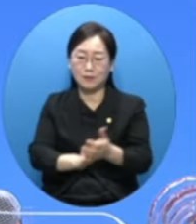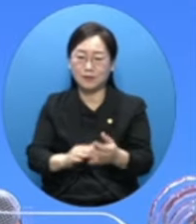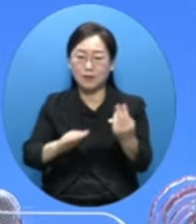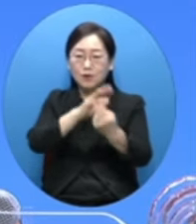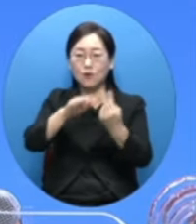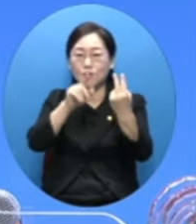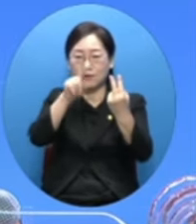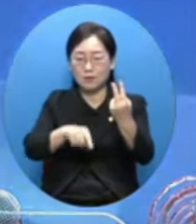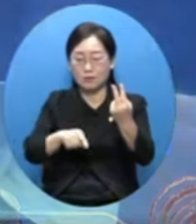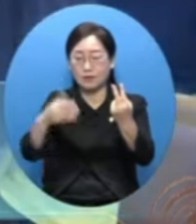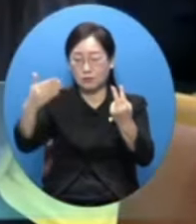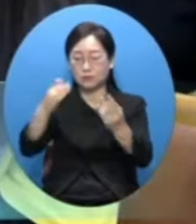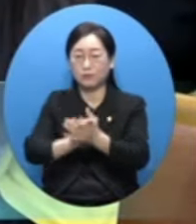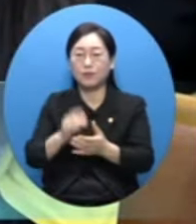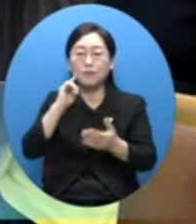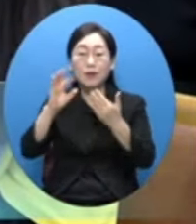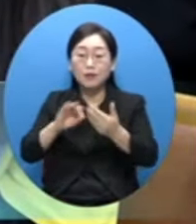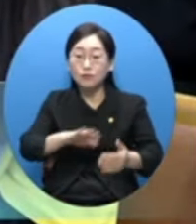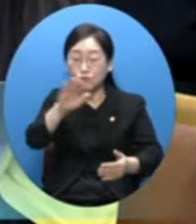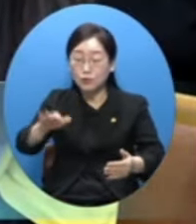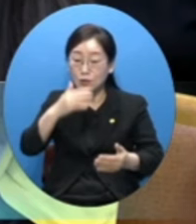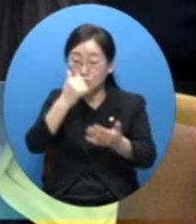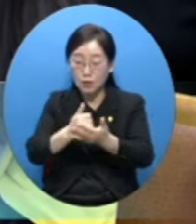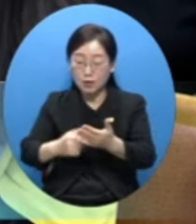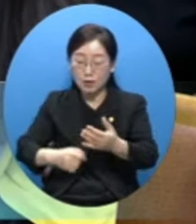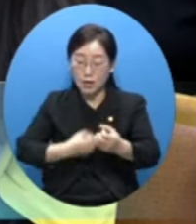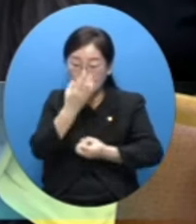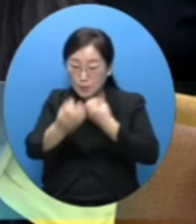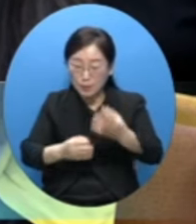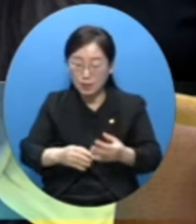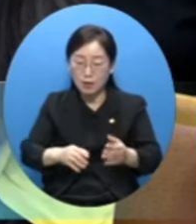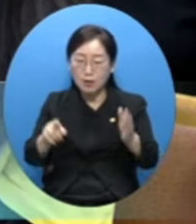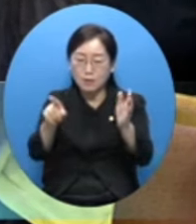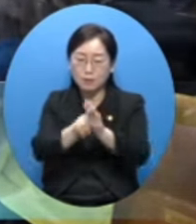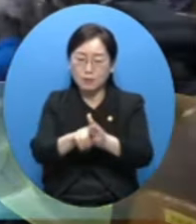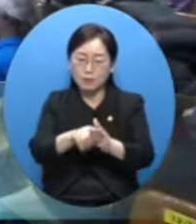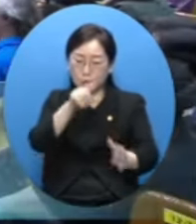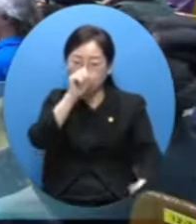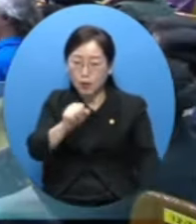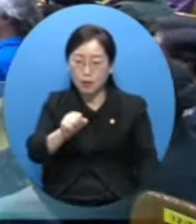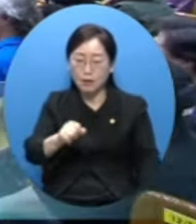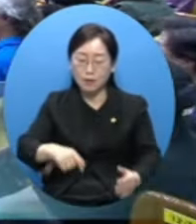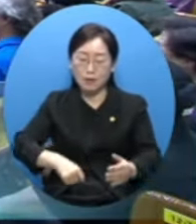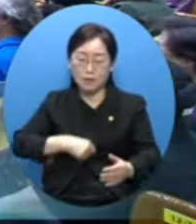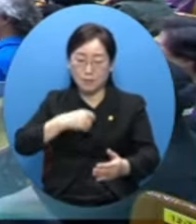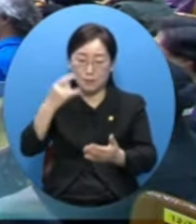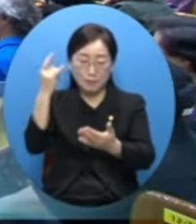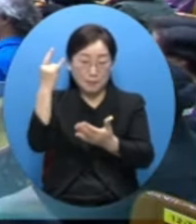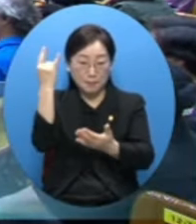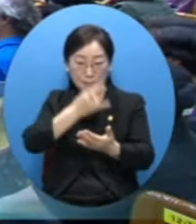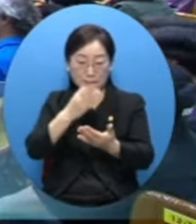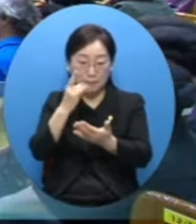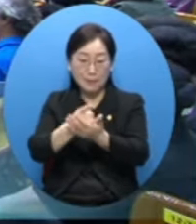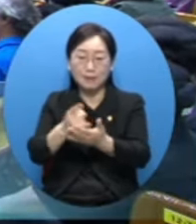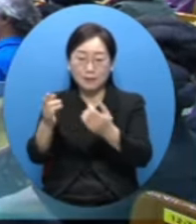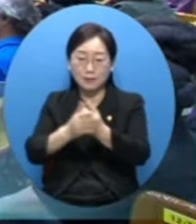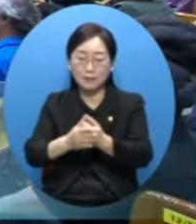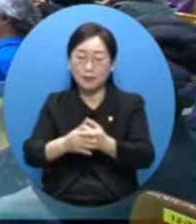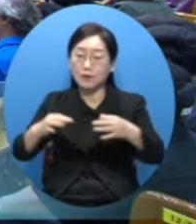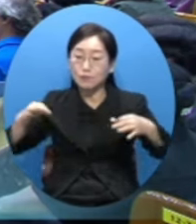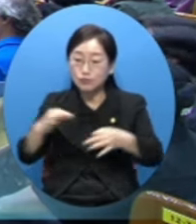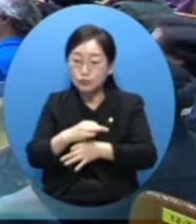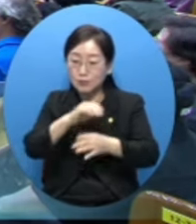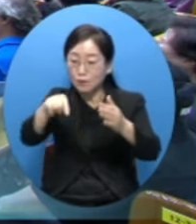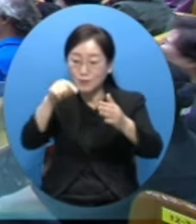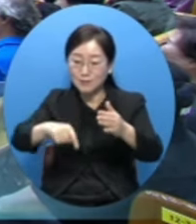1장 9절입니다 만일 우리가 우리 죄를 자백하면 그는 미쁘시고 의로사 우리 죄를 사하시며 우리를 모든 불의에서 깨끗하게 하실